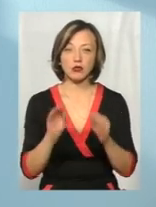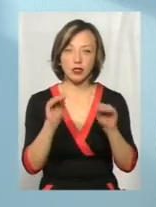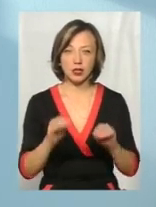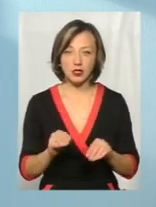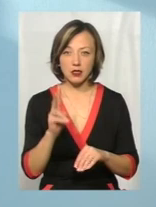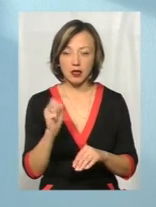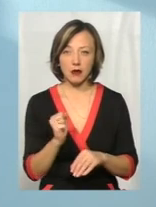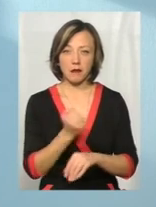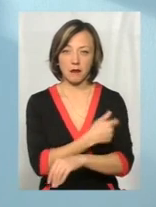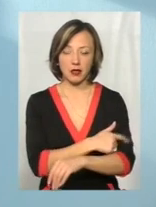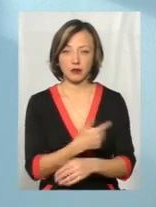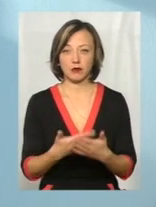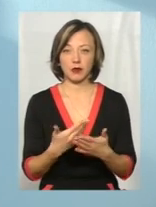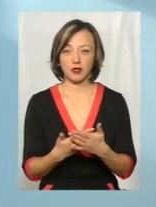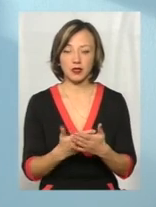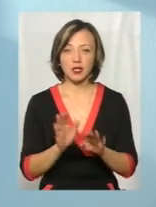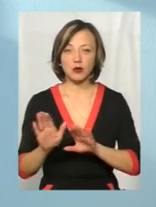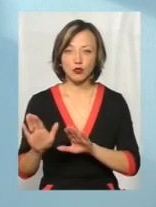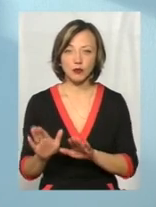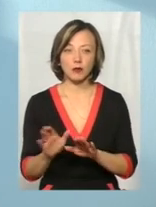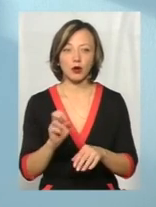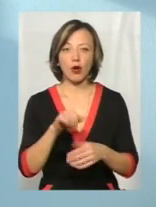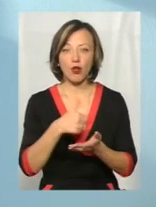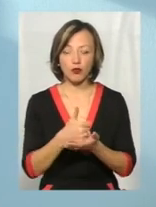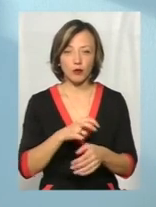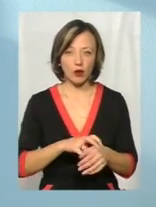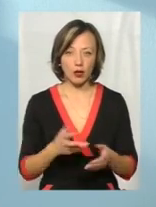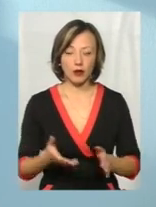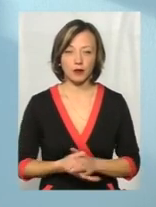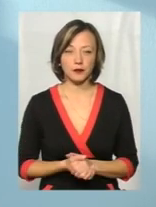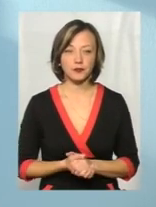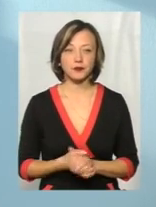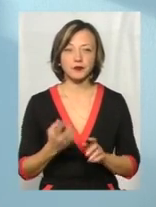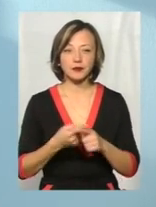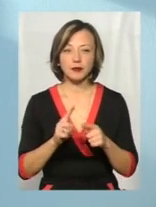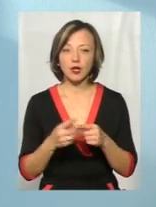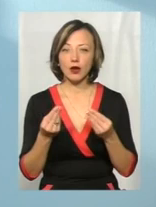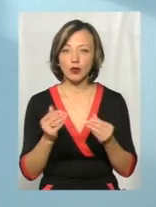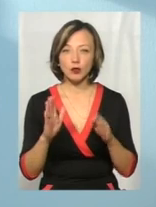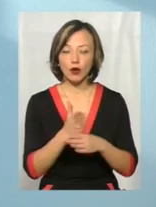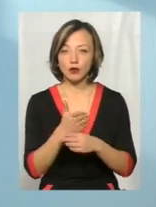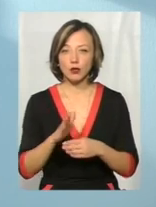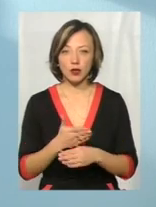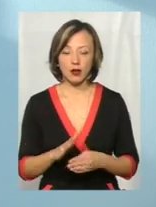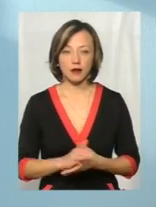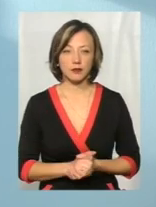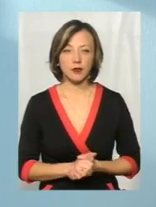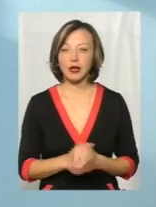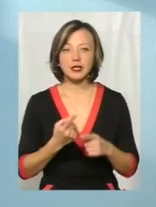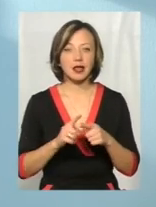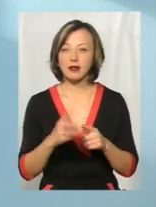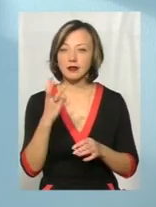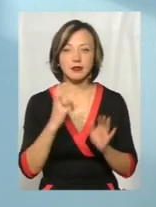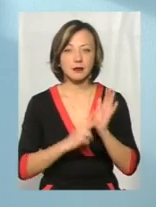статистику медичному, наприклад, заступнику і тому самому головному лікарю. Ці гроші будуть розподілятися, це не 370 гривень,